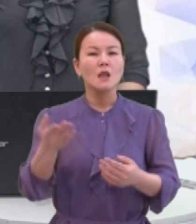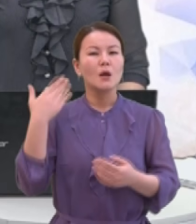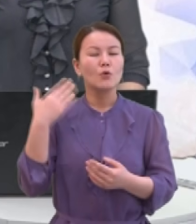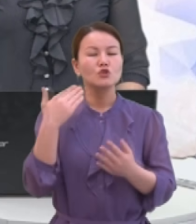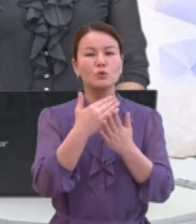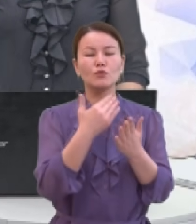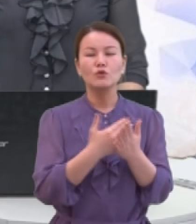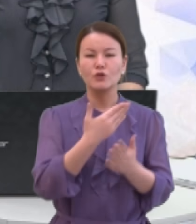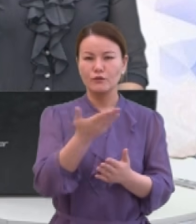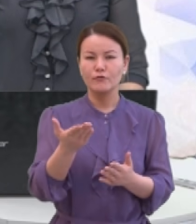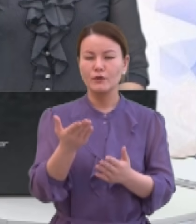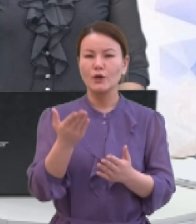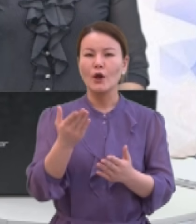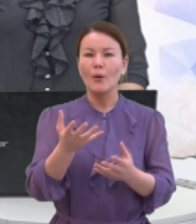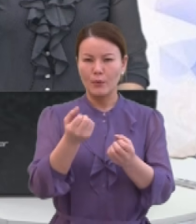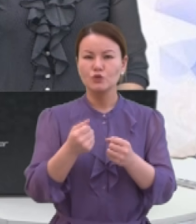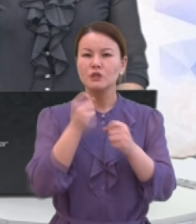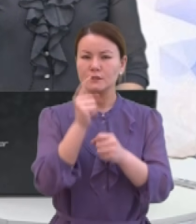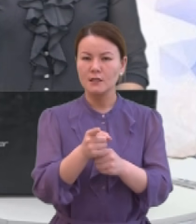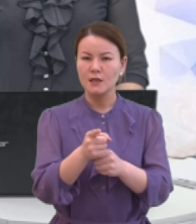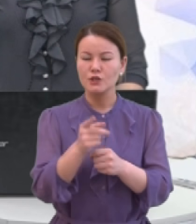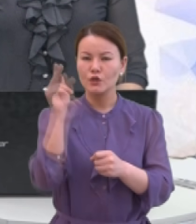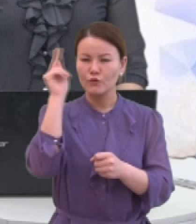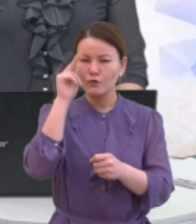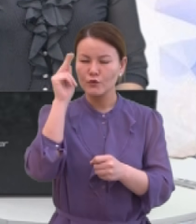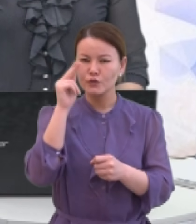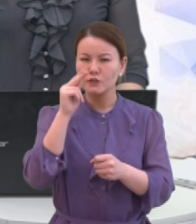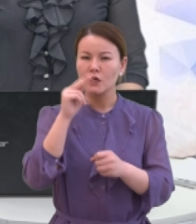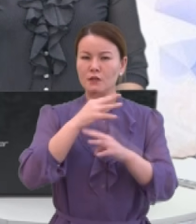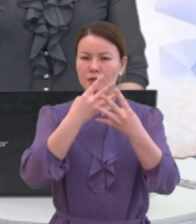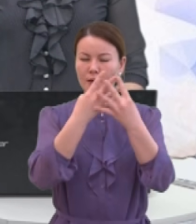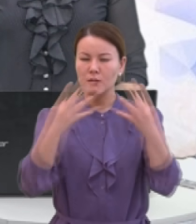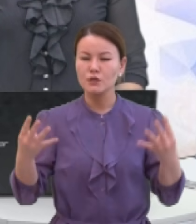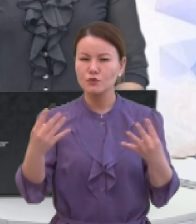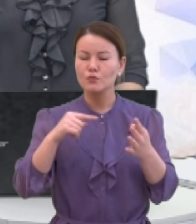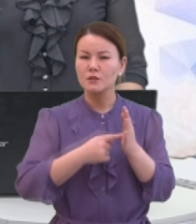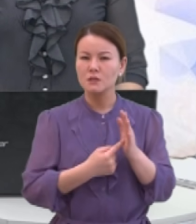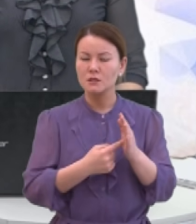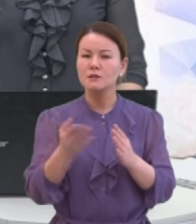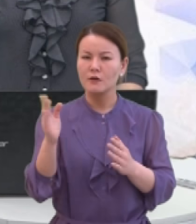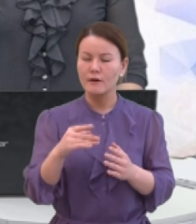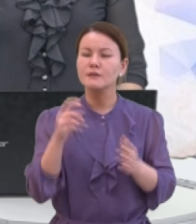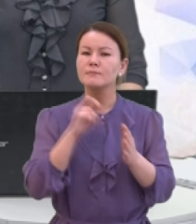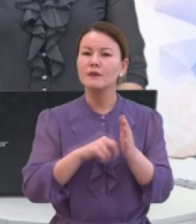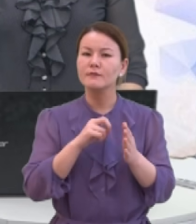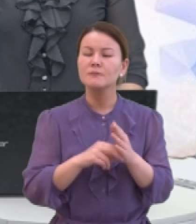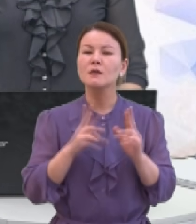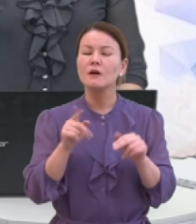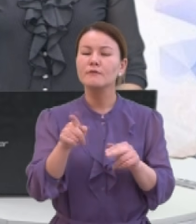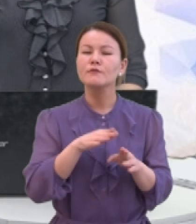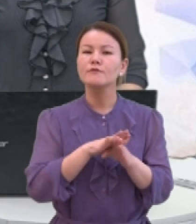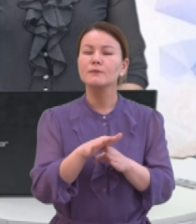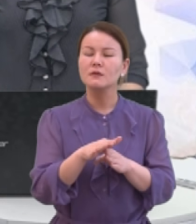вы получили задание выучить таблицу умножения давайте проверим как вы справились с этим